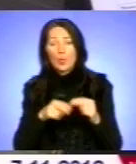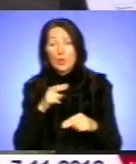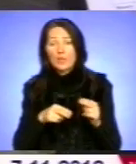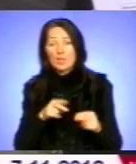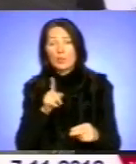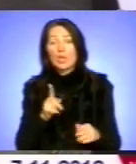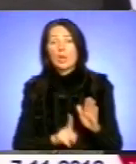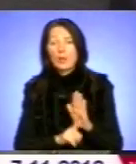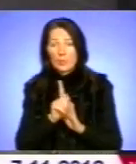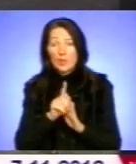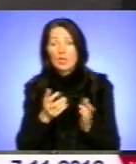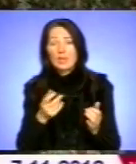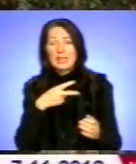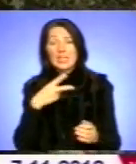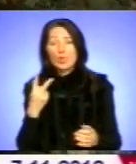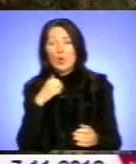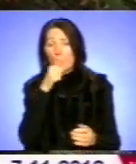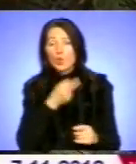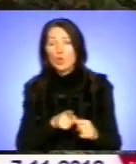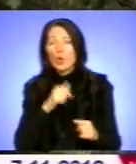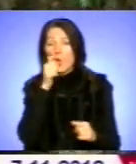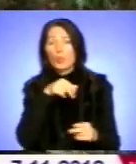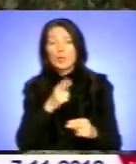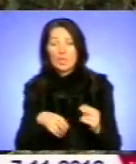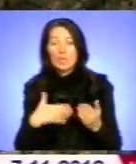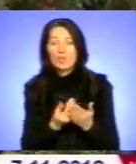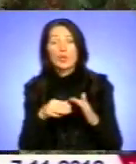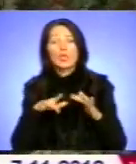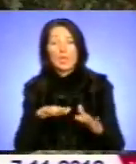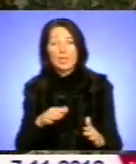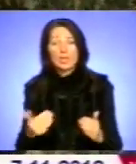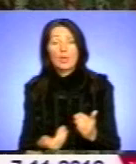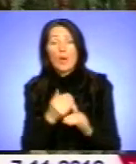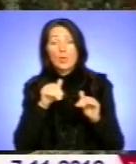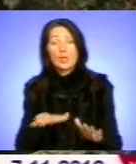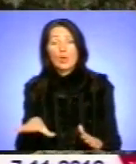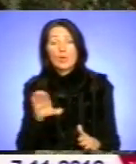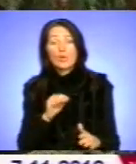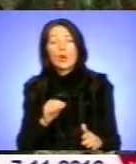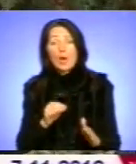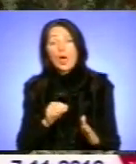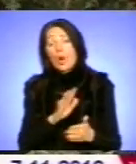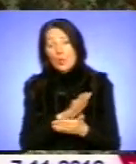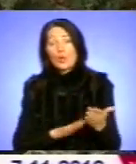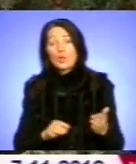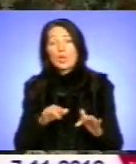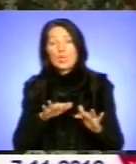ще у 2002 році. Цьогоріч вона закінчувала свою дію. Нова постанова все продовжила дію програми, так